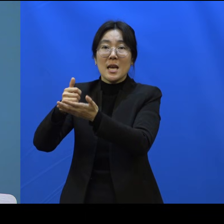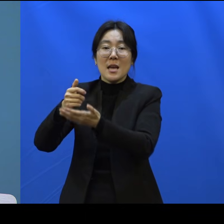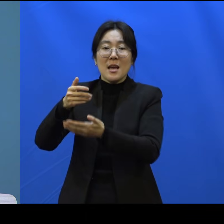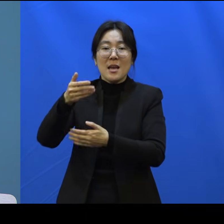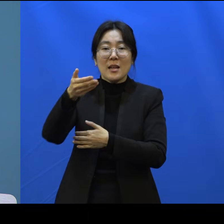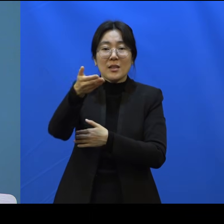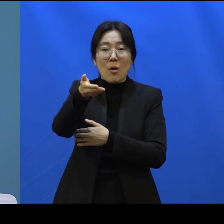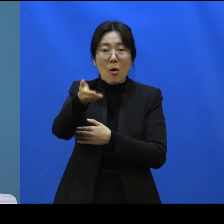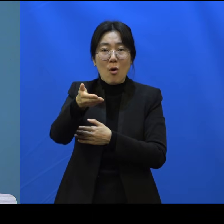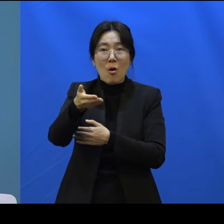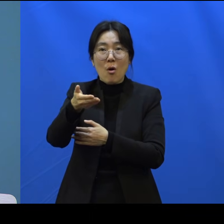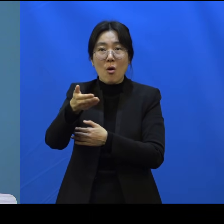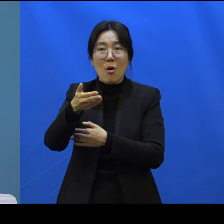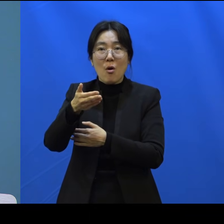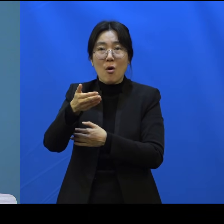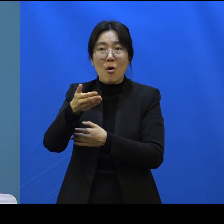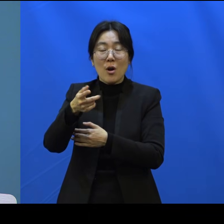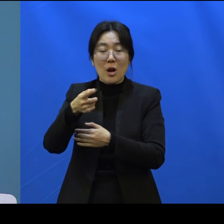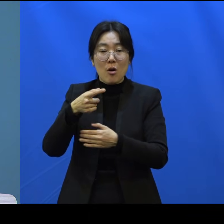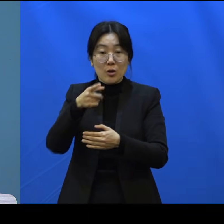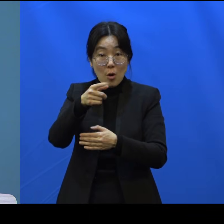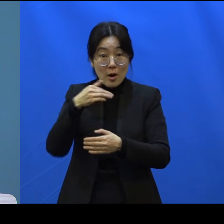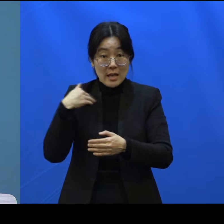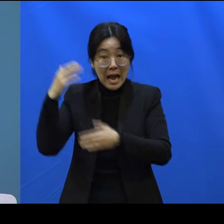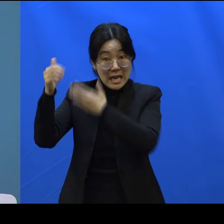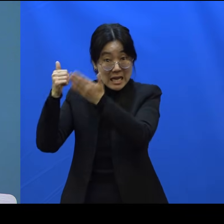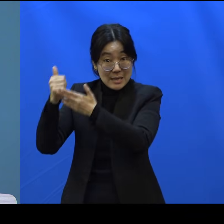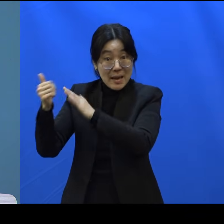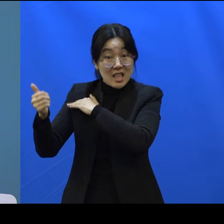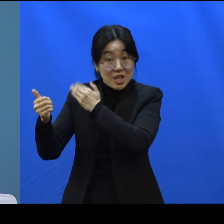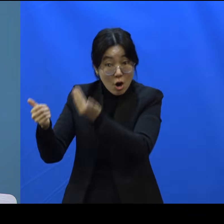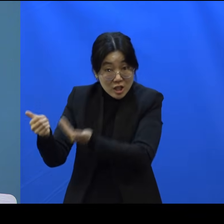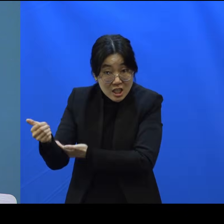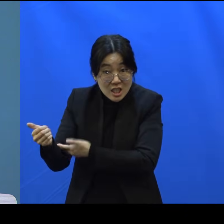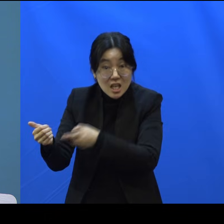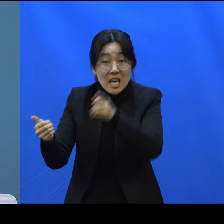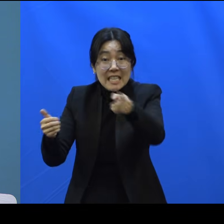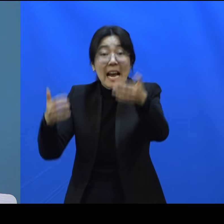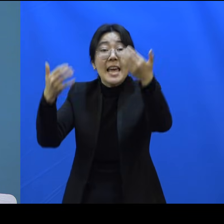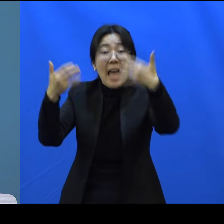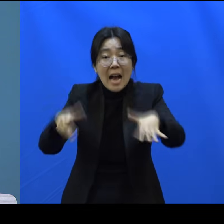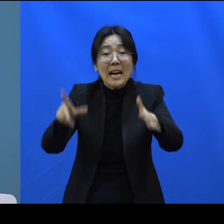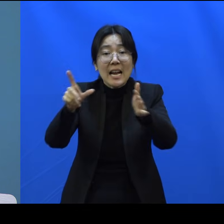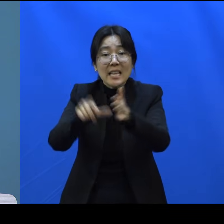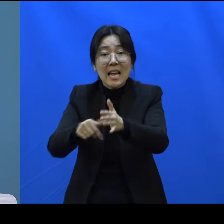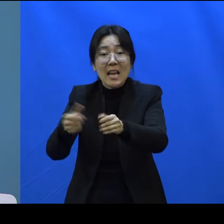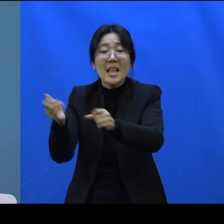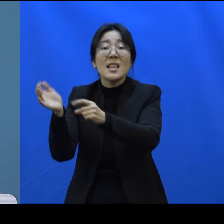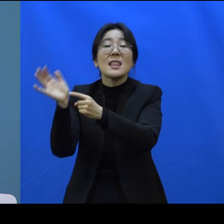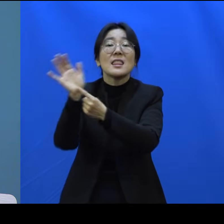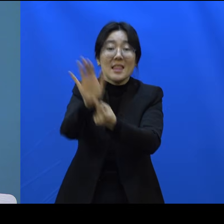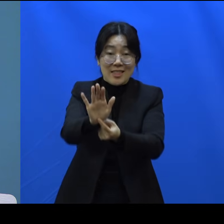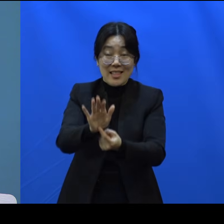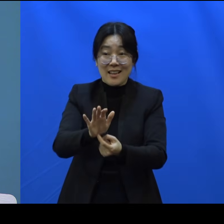내 능력이 너의 약할 때 임한다는 거예요.